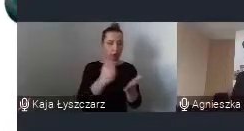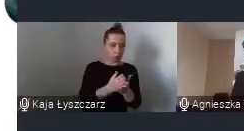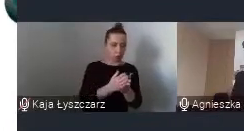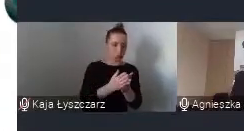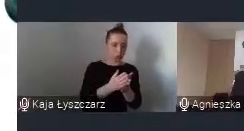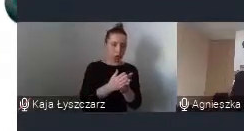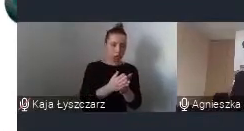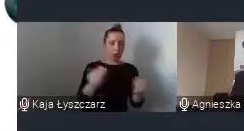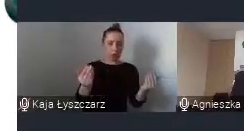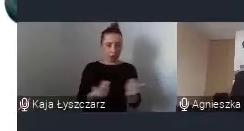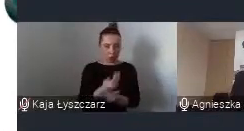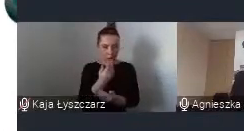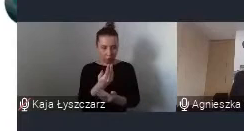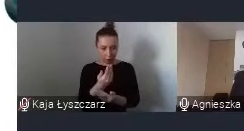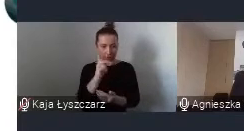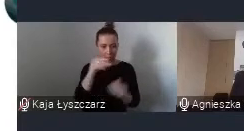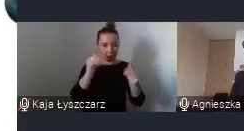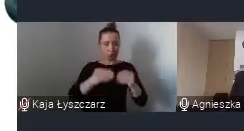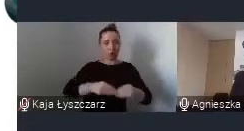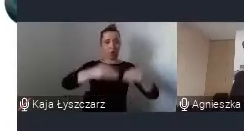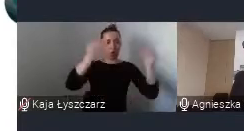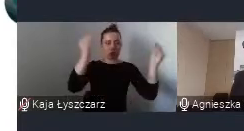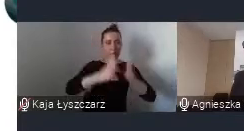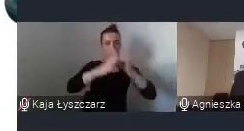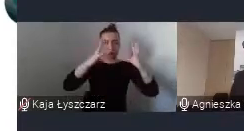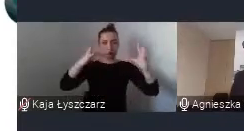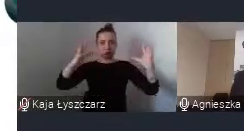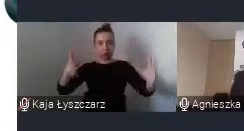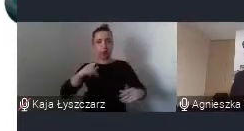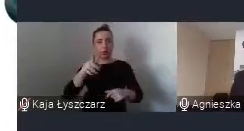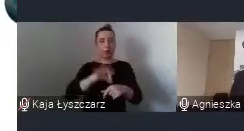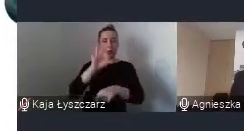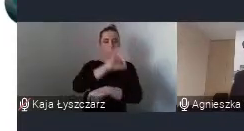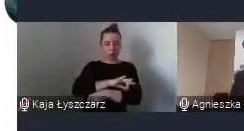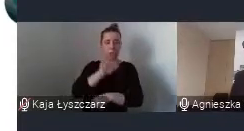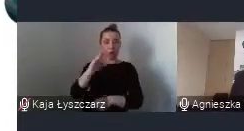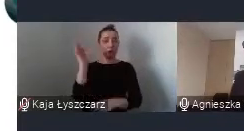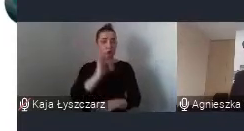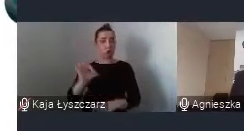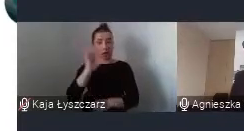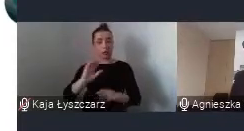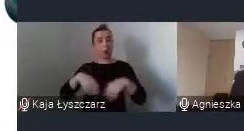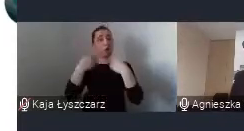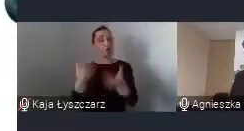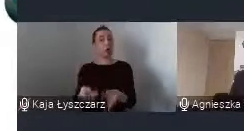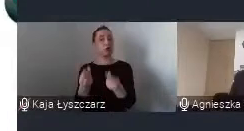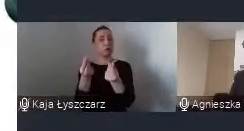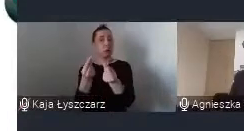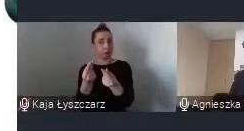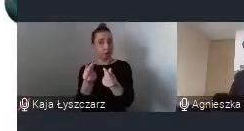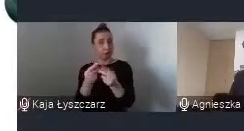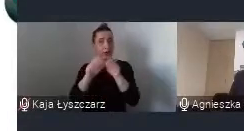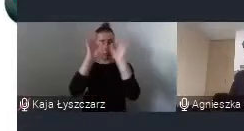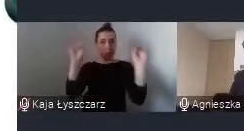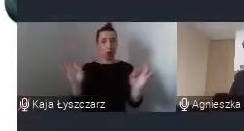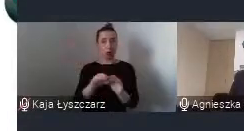można realizować je w większej skali i takie projekty rzeczywiście mają szansę otrzymać dofinansowanie.